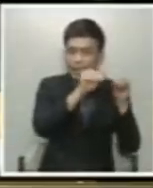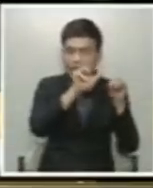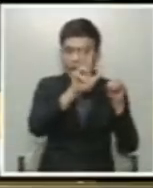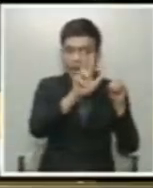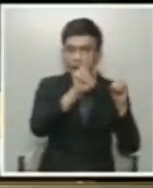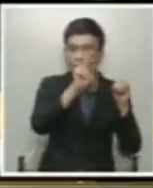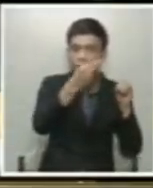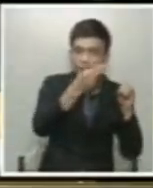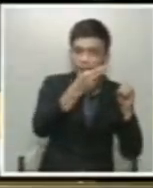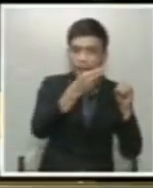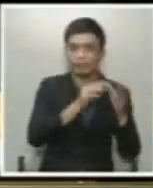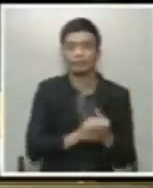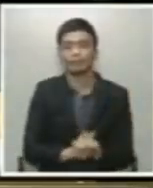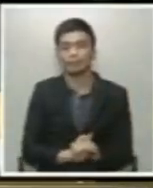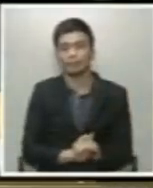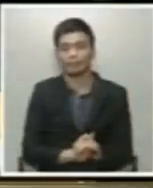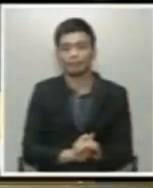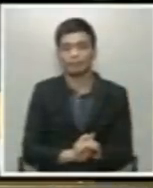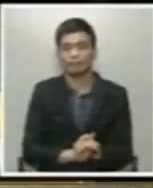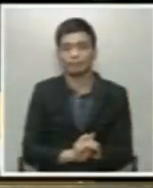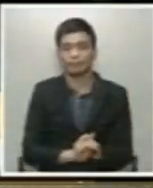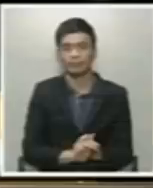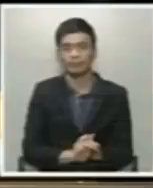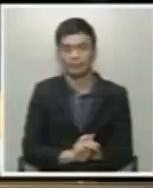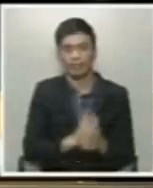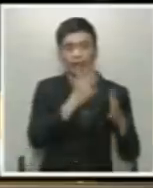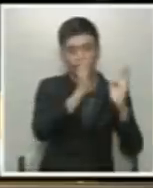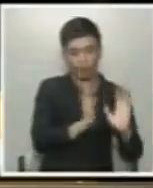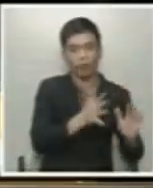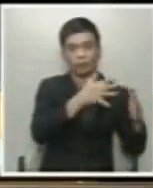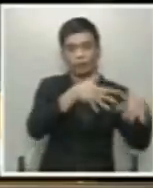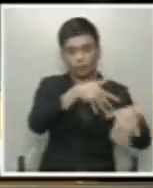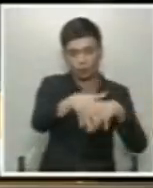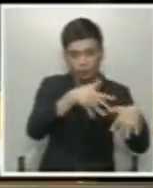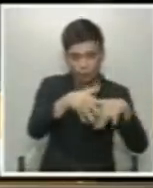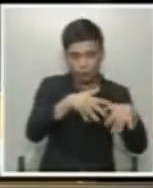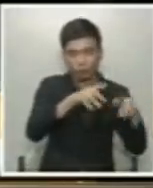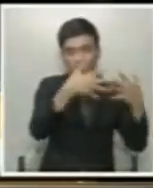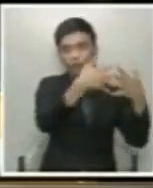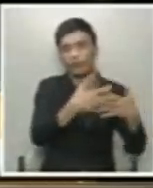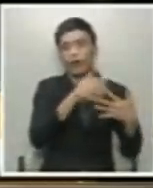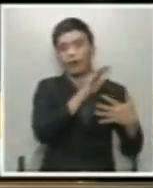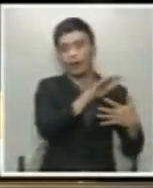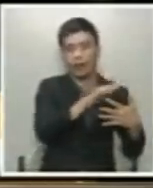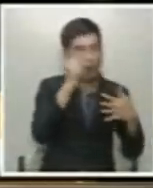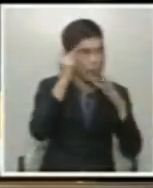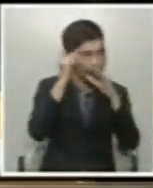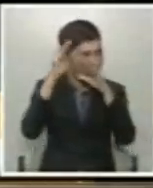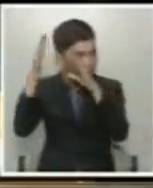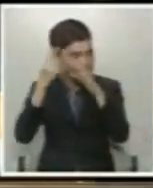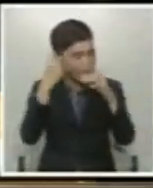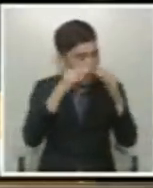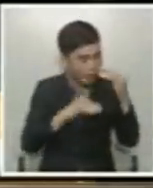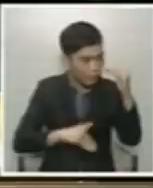าว 30,000 ที่ประชาชนสหรัฐฝันกันมา50ปีแล้วนะครับก็ยังไม่เคยถึง